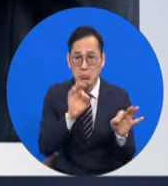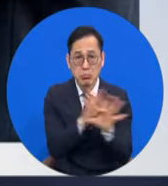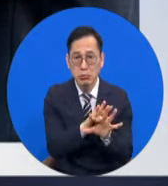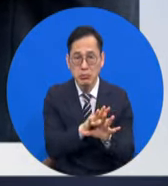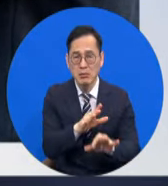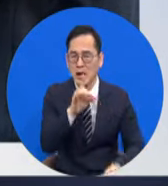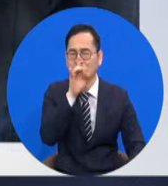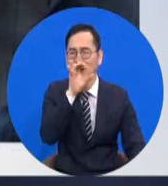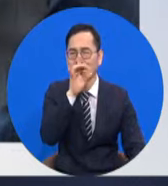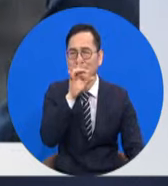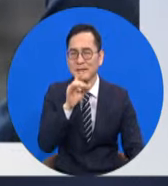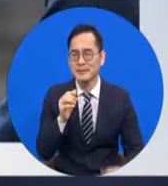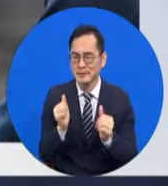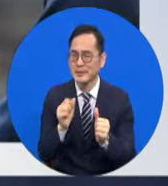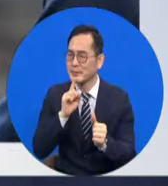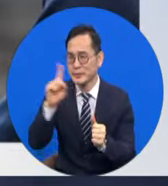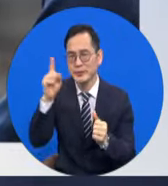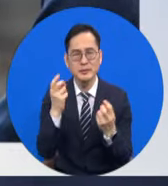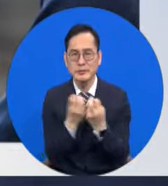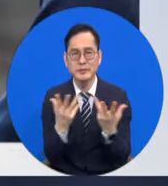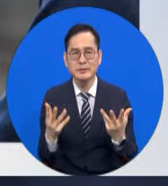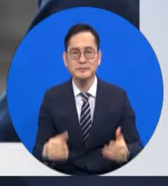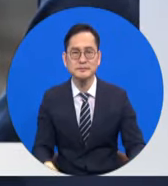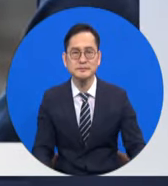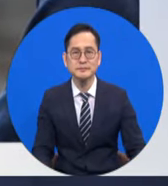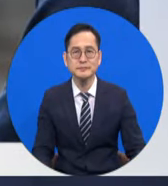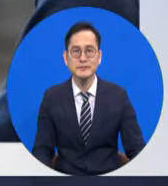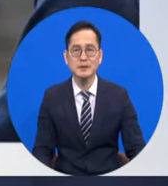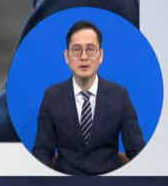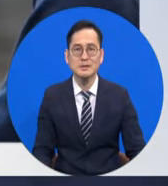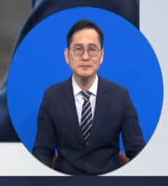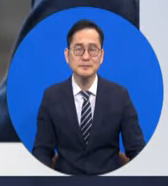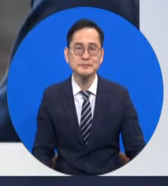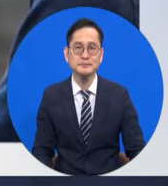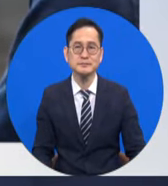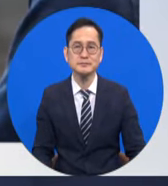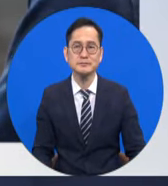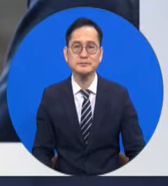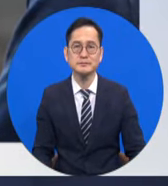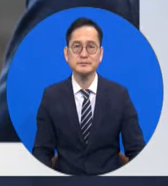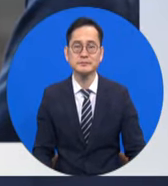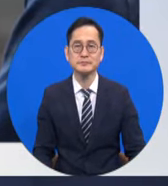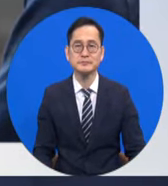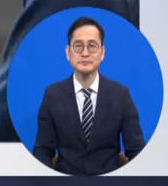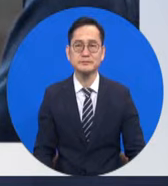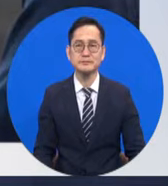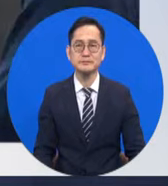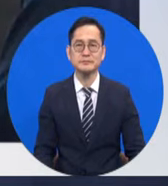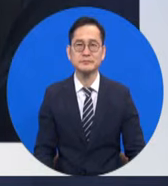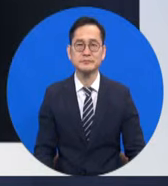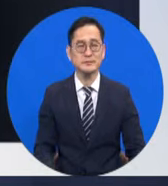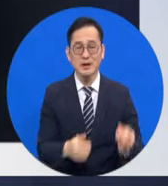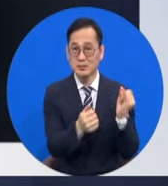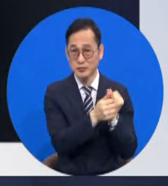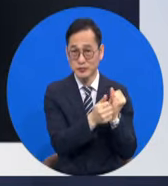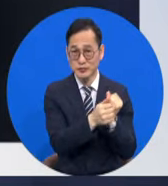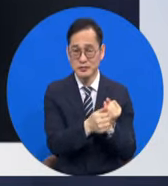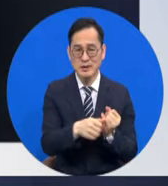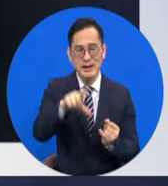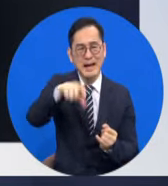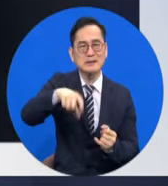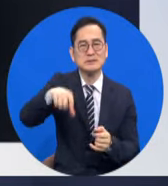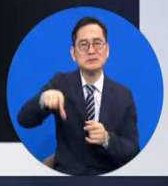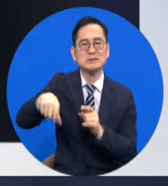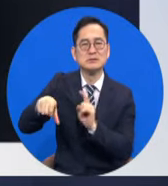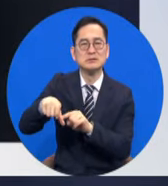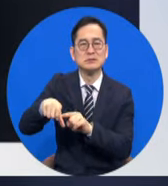안 할 수 없는 그런 기소였다. 더군다나 배모 씨 저 그 뭐야 그 이재명 대표나 김혜경 씨나 법인카드